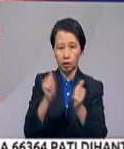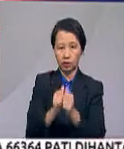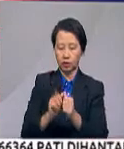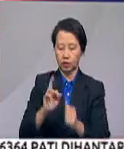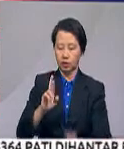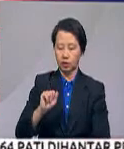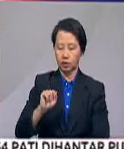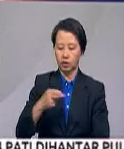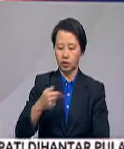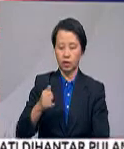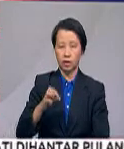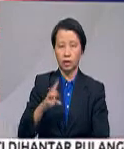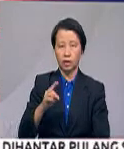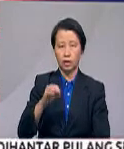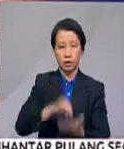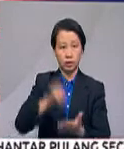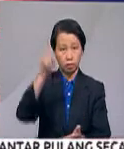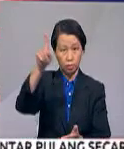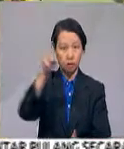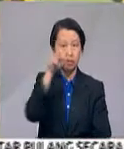Rashid Jali di Alustar.